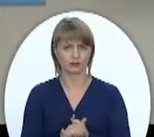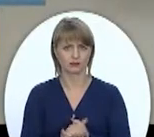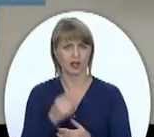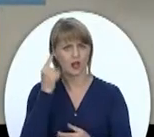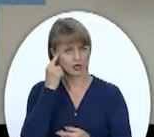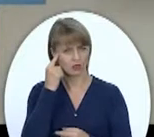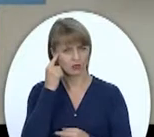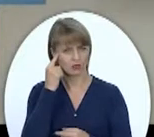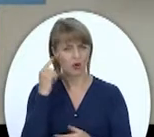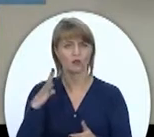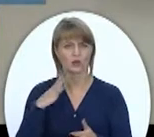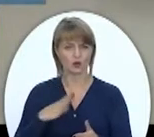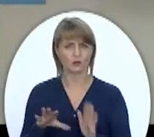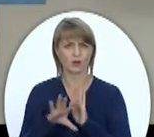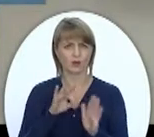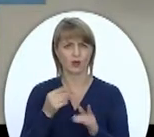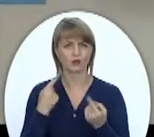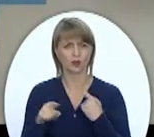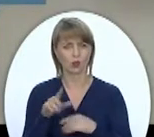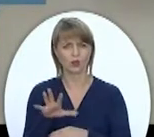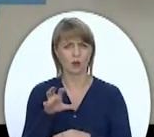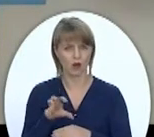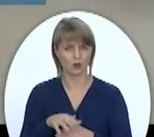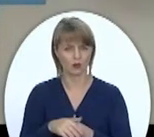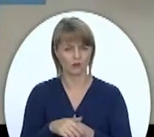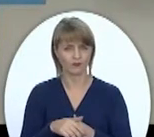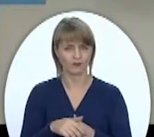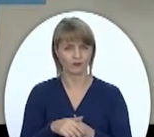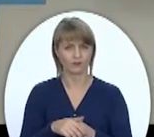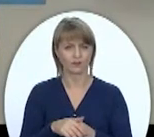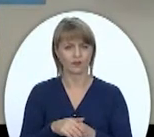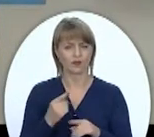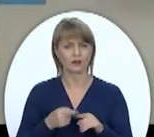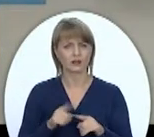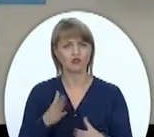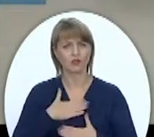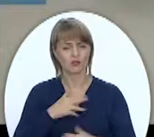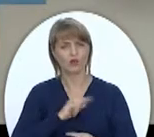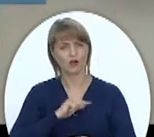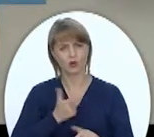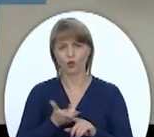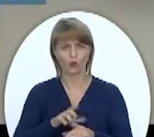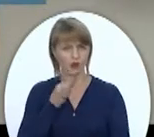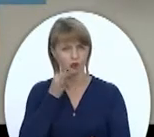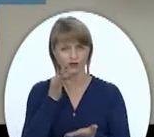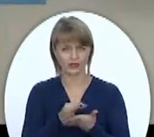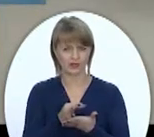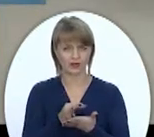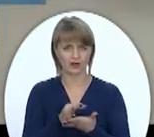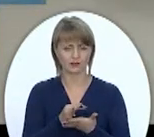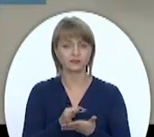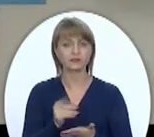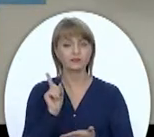я думаю, что пришлось бы выбирать другую собаку, потому что все-таки наша работа очень ответственная.